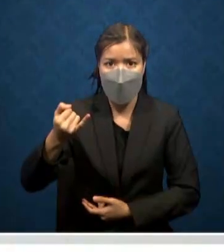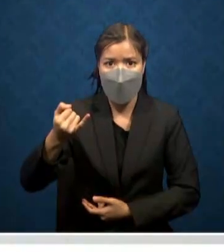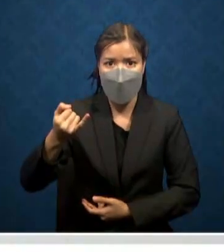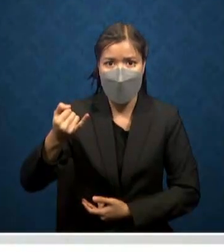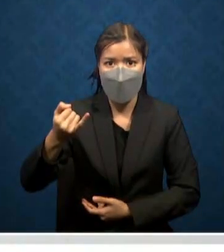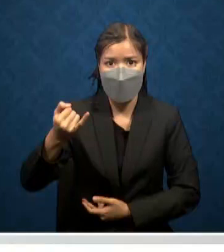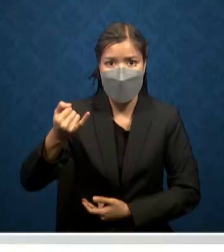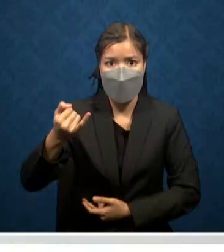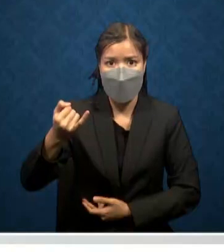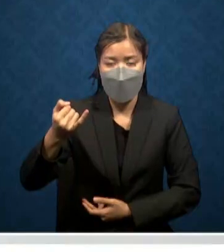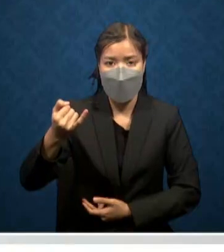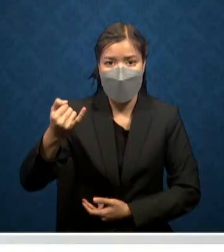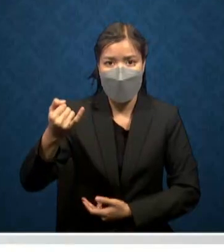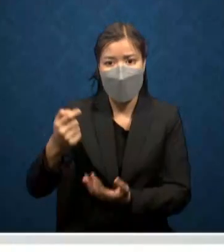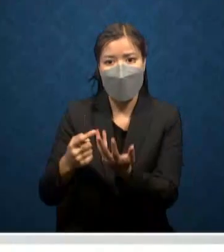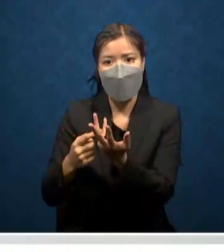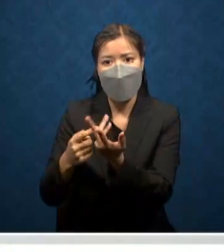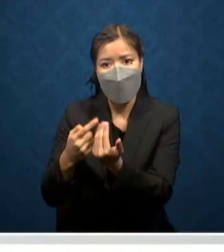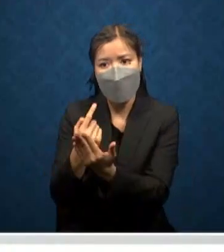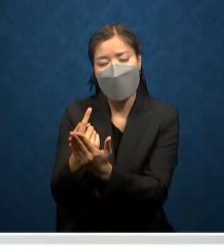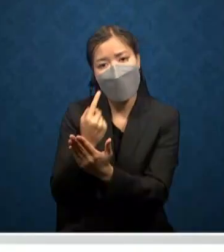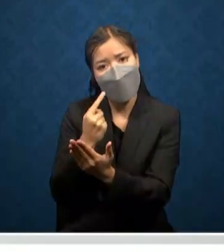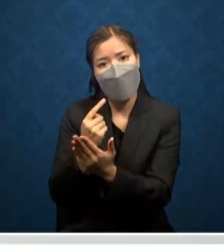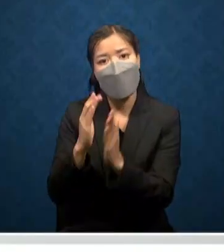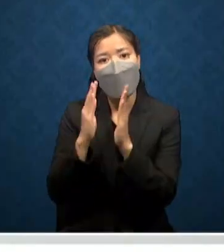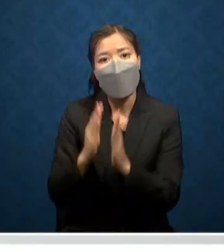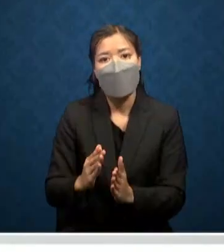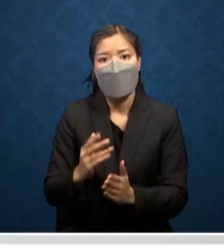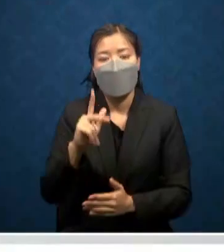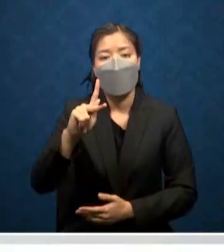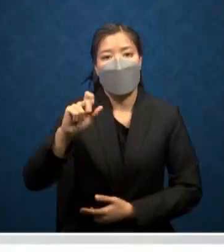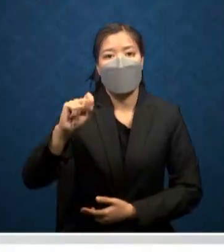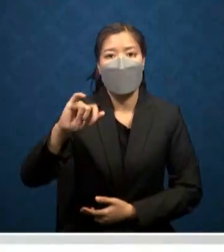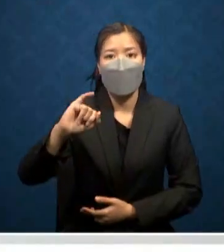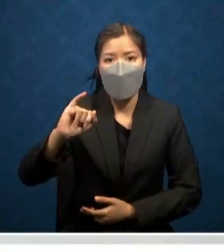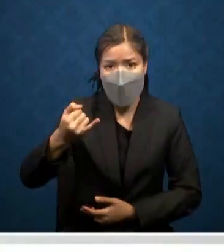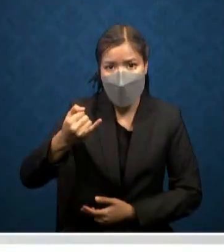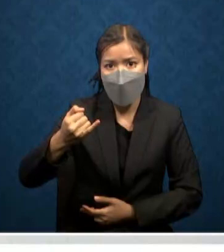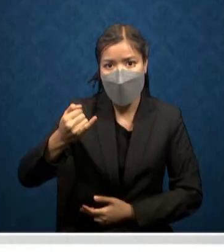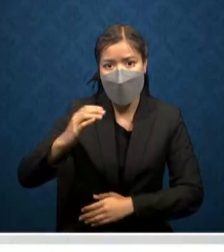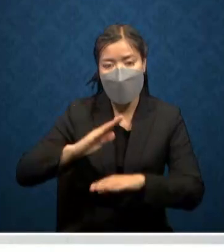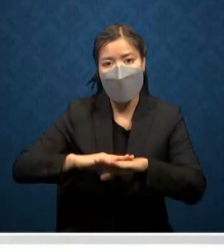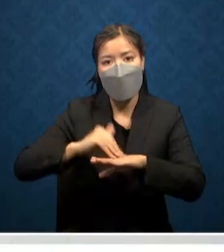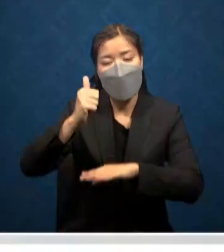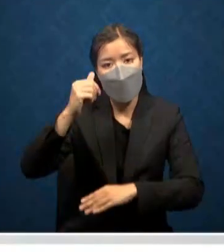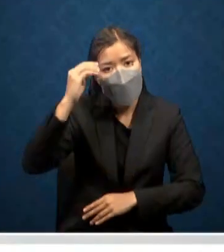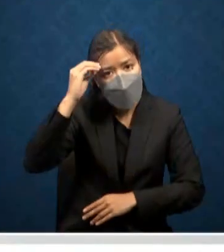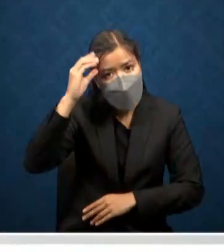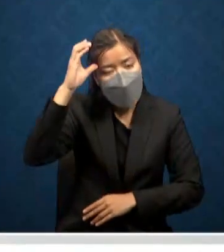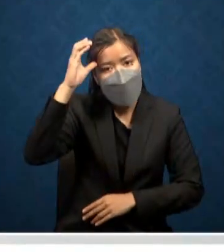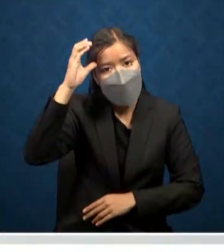ฮะซึ่งตำรวจก่อนสจที่อาจจะมีความรู้ความเชี่ยวชาญหรือเว็บที่เพียงพอที่จะมา